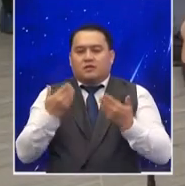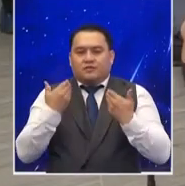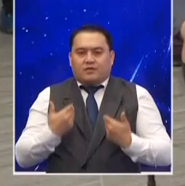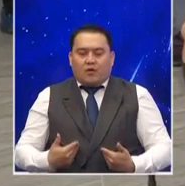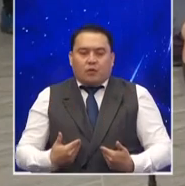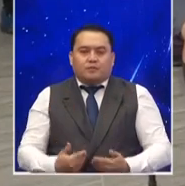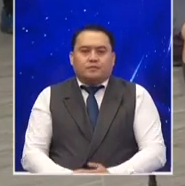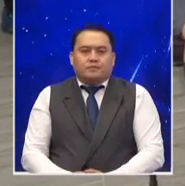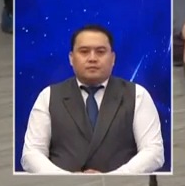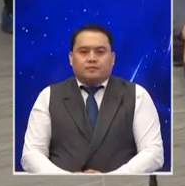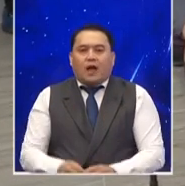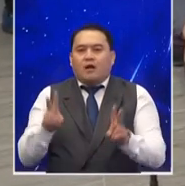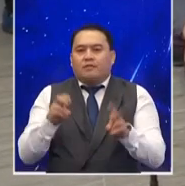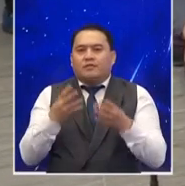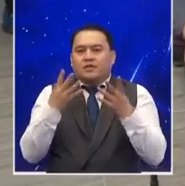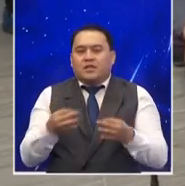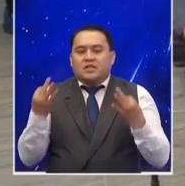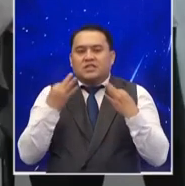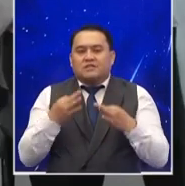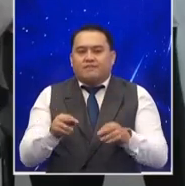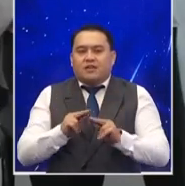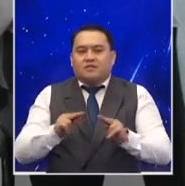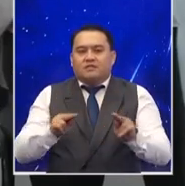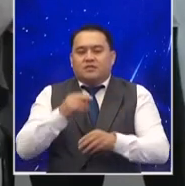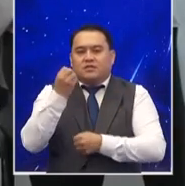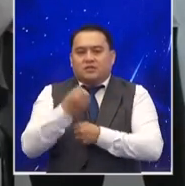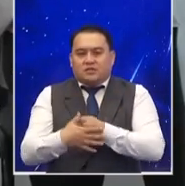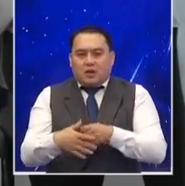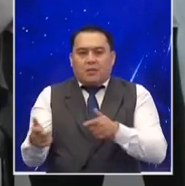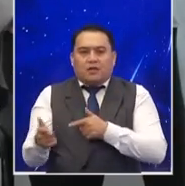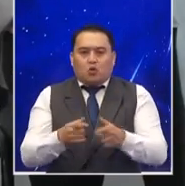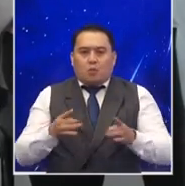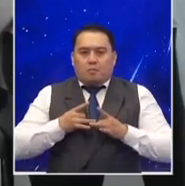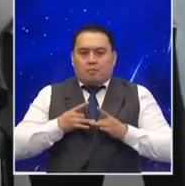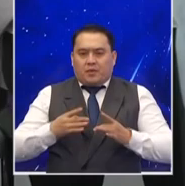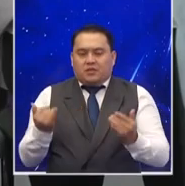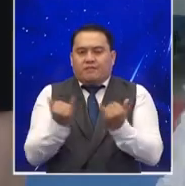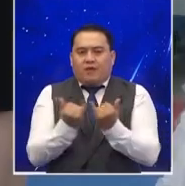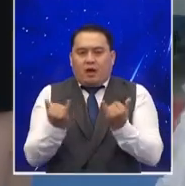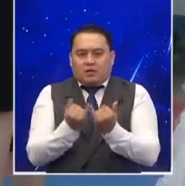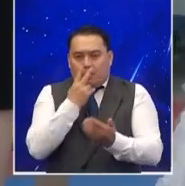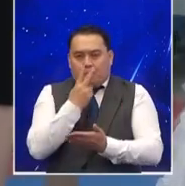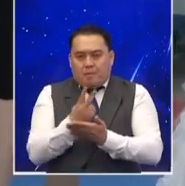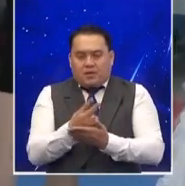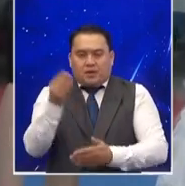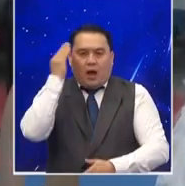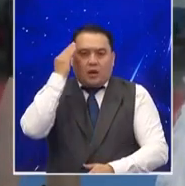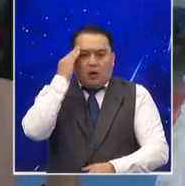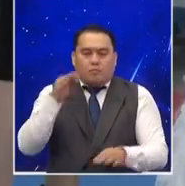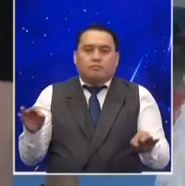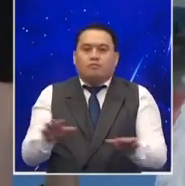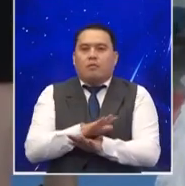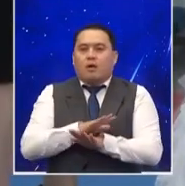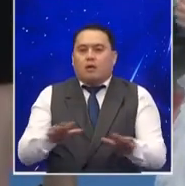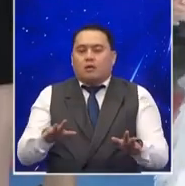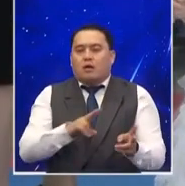опорно-двигательного аппарата. В рамках Дня независимости воспитанники центра подготовили небольшой концерт для гостей. Дети показали свои таланты в пении,